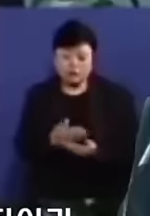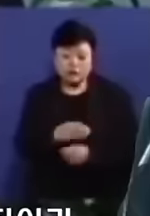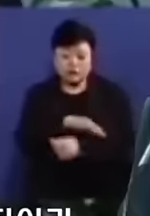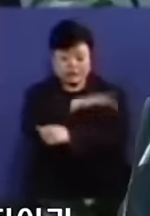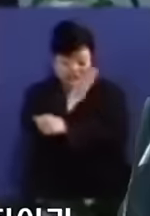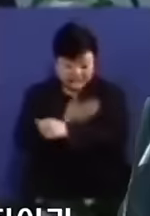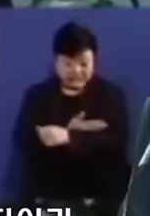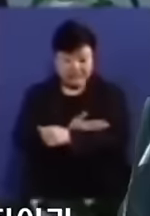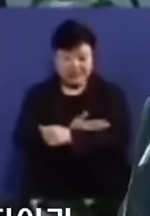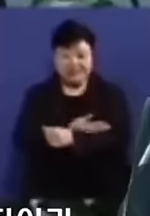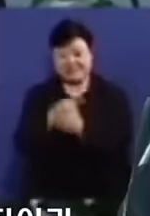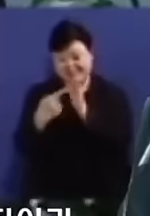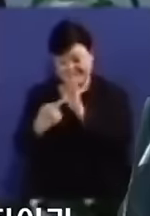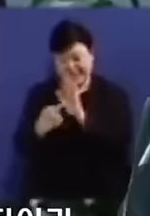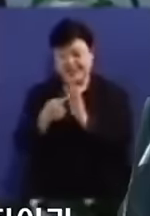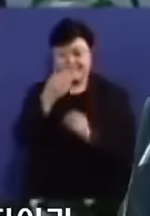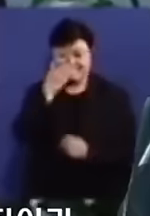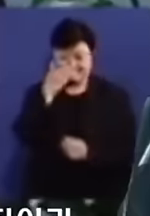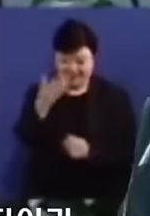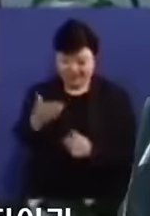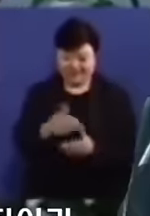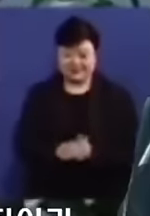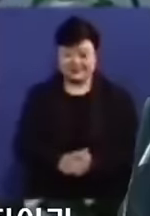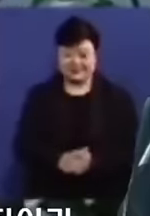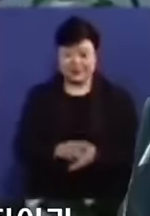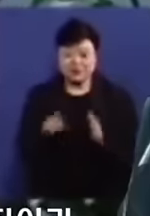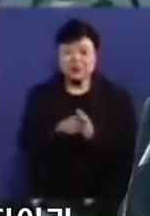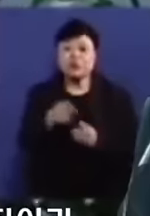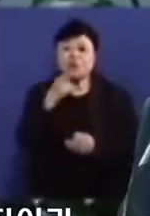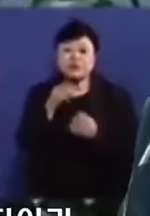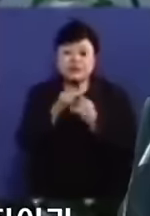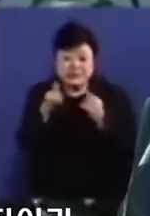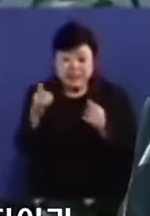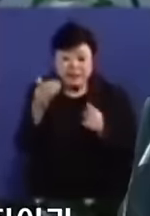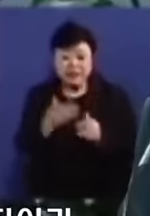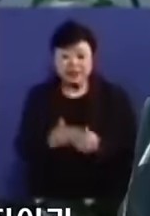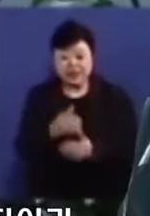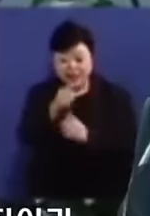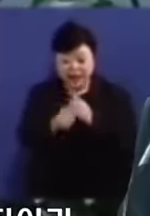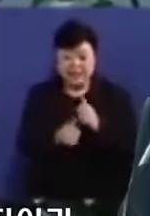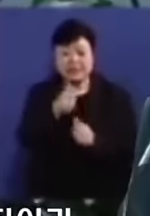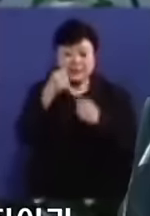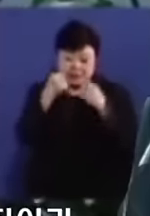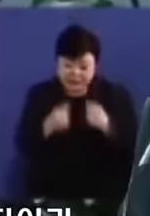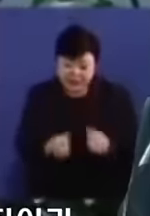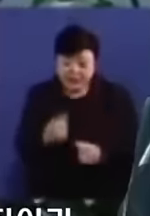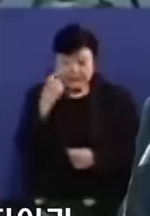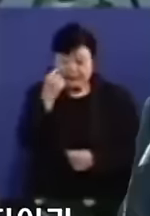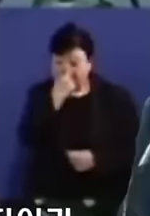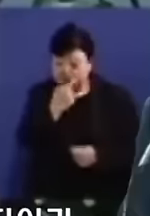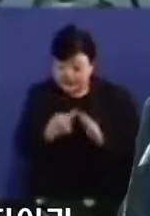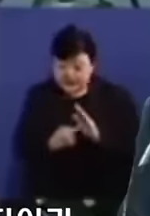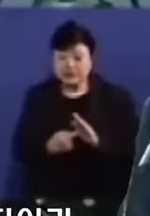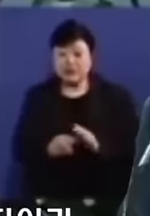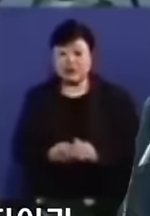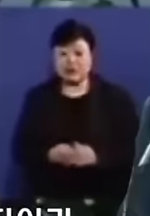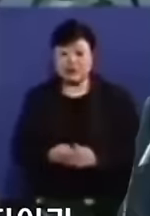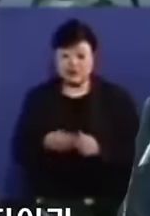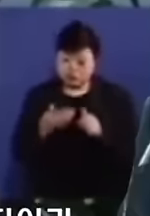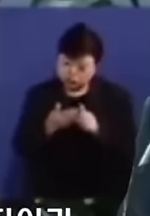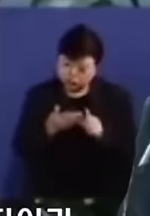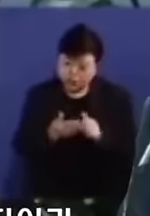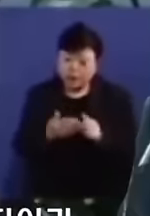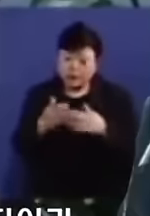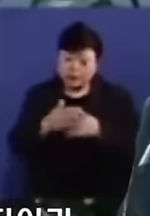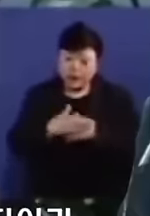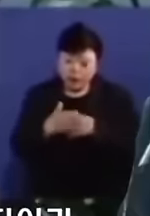능력을 나타낼 수가 있는 것입니다. 안 믿는 사람에게 하나님의 살아계신 증거를 증거하려면